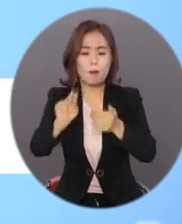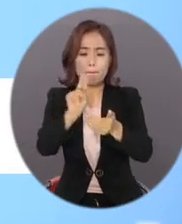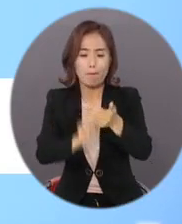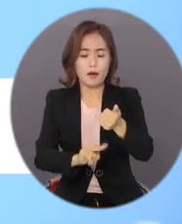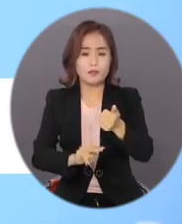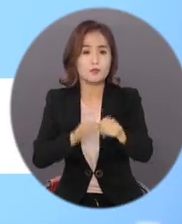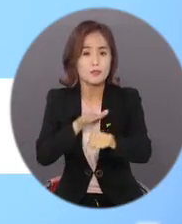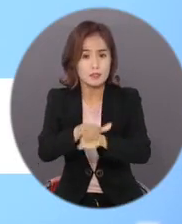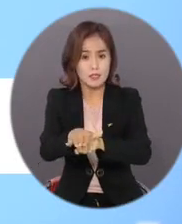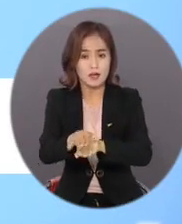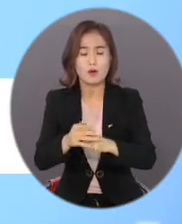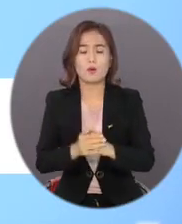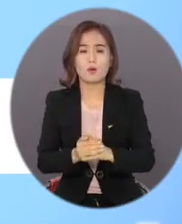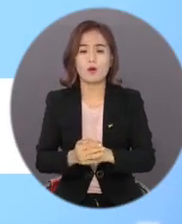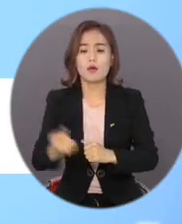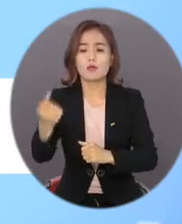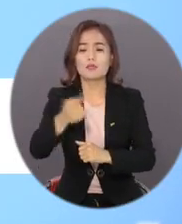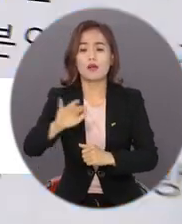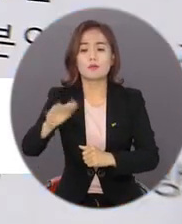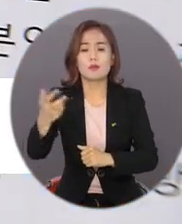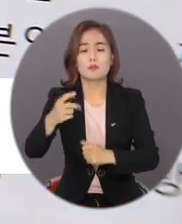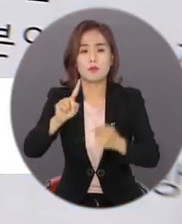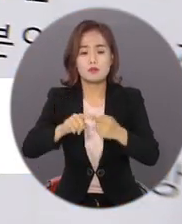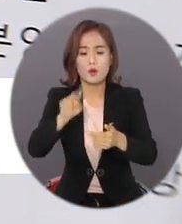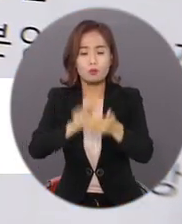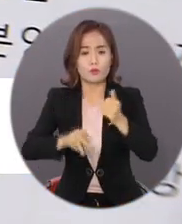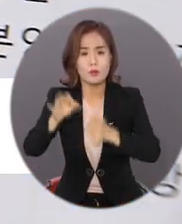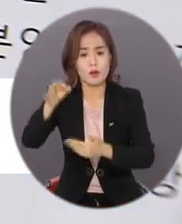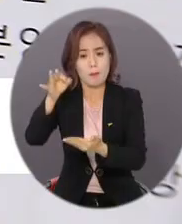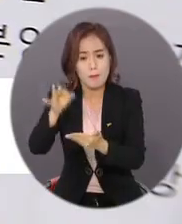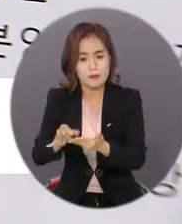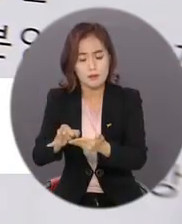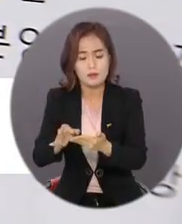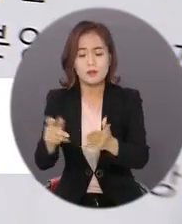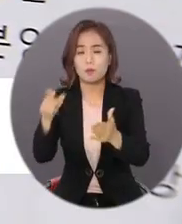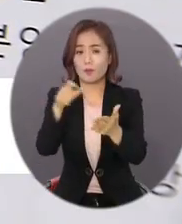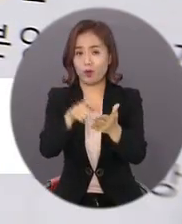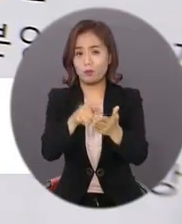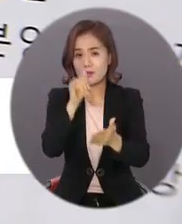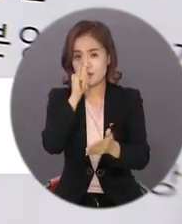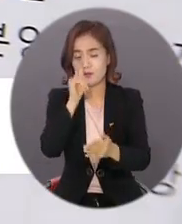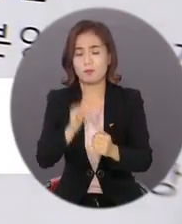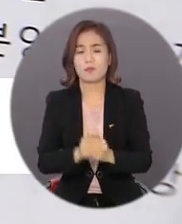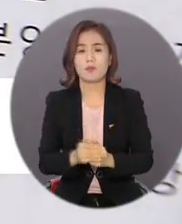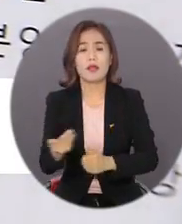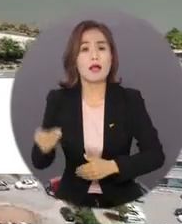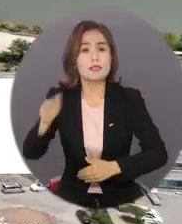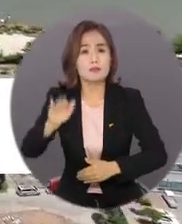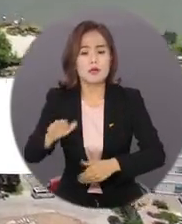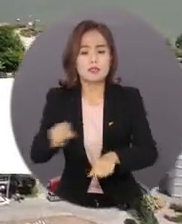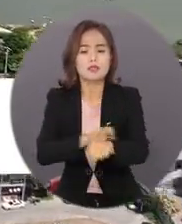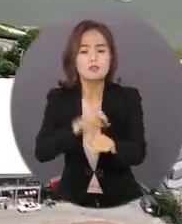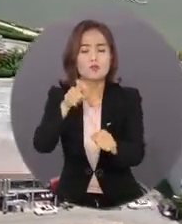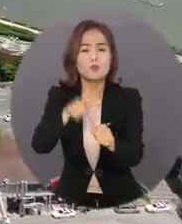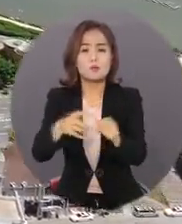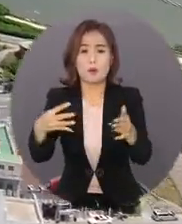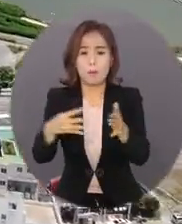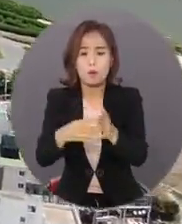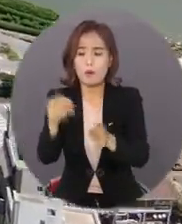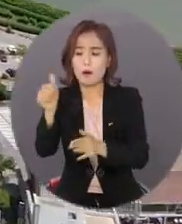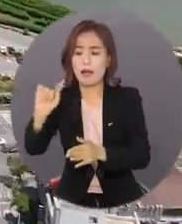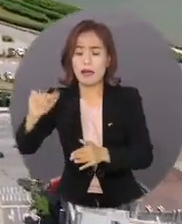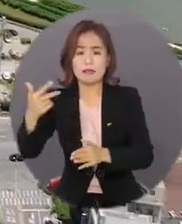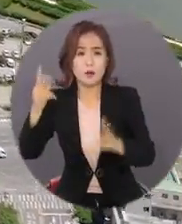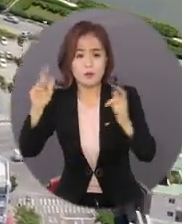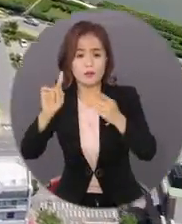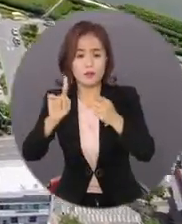사업을 진행하고 1,870만 원으로 분양가를 낮추는 내용이 골자입니다. 하지만 특수목적법인과 한양